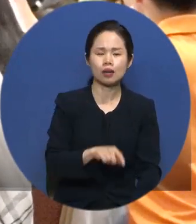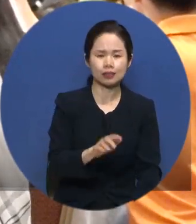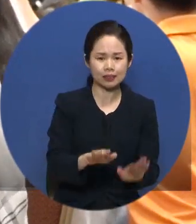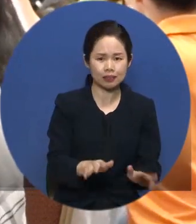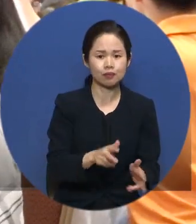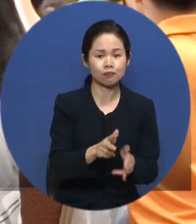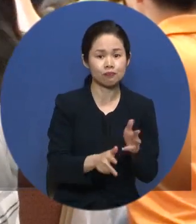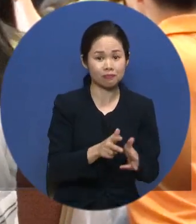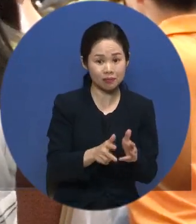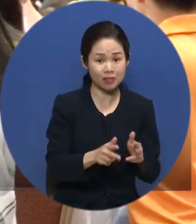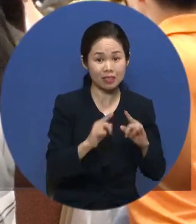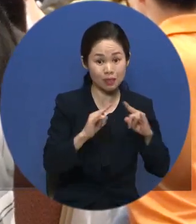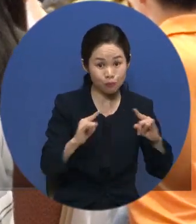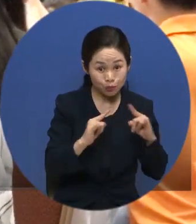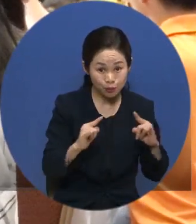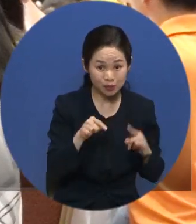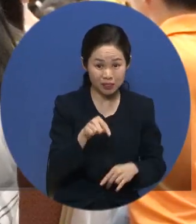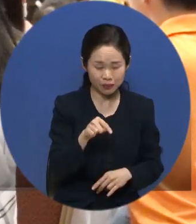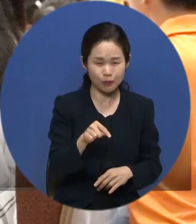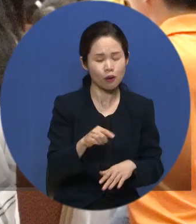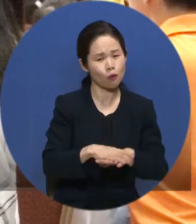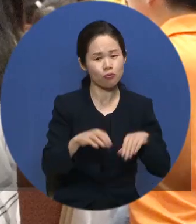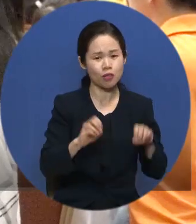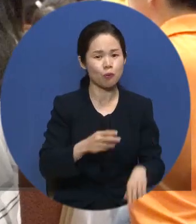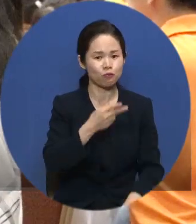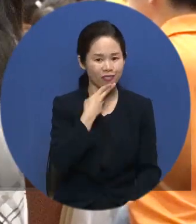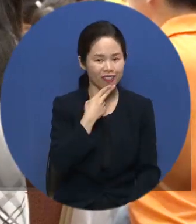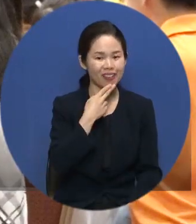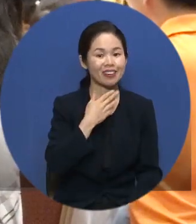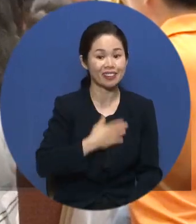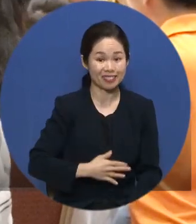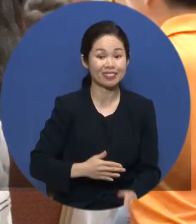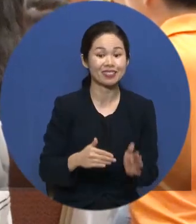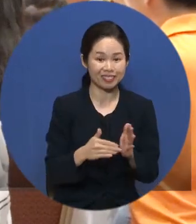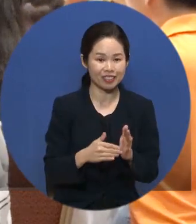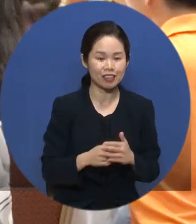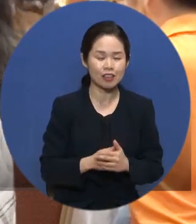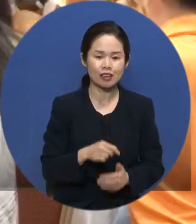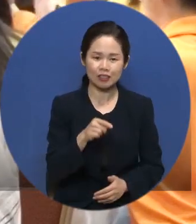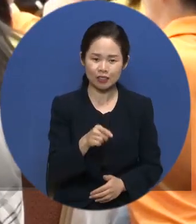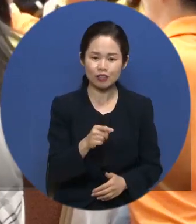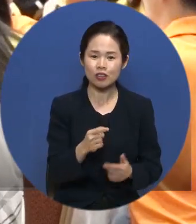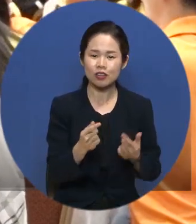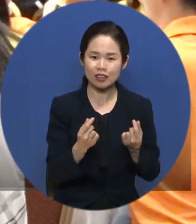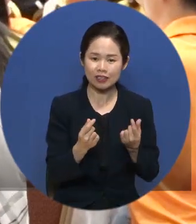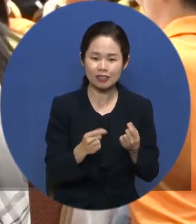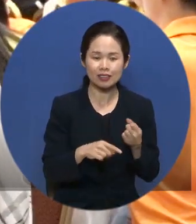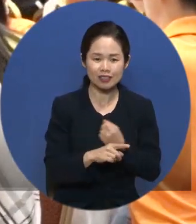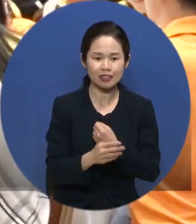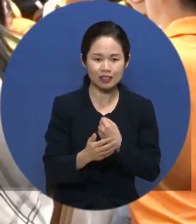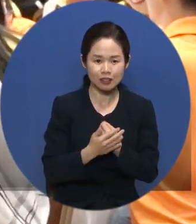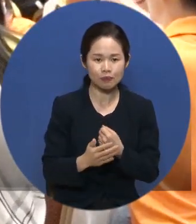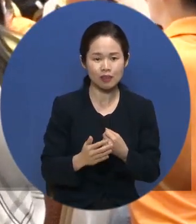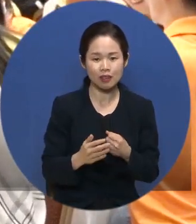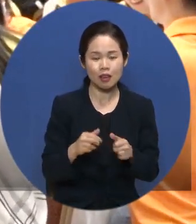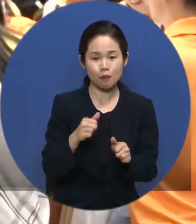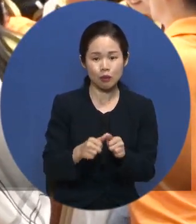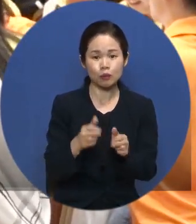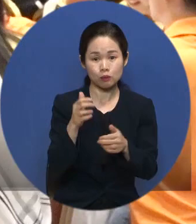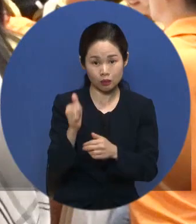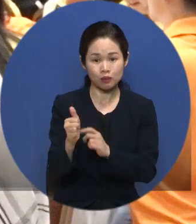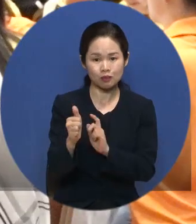수고가 아니다라는 생각이 많이 들었습니다. 그래서 그런 이유 때문에 아마 여기 멘토장님들도 시간을 내주는 거는 이 사업에